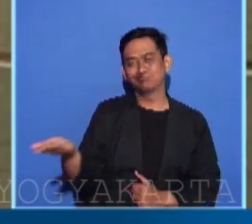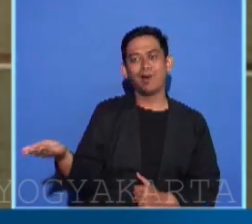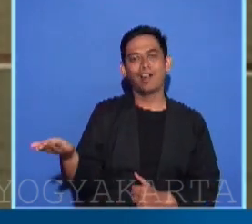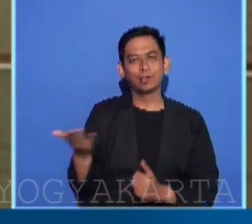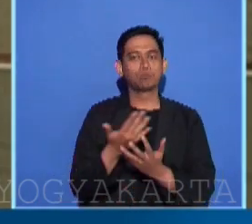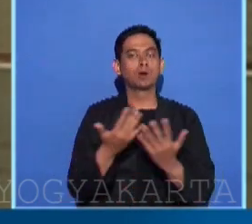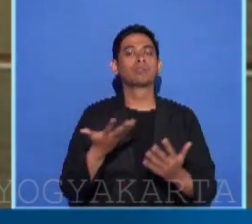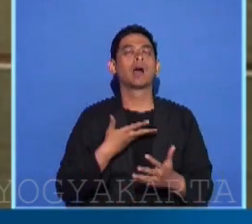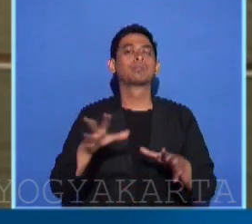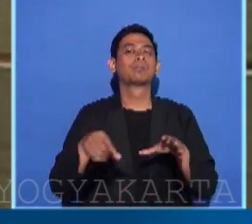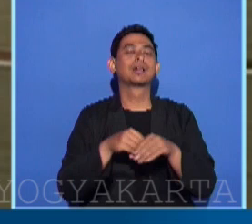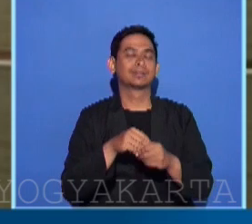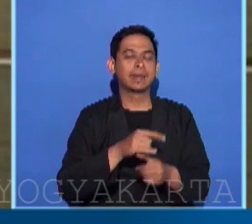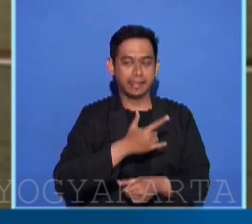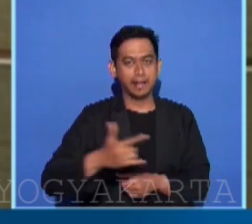dilibatkan dalam